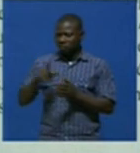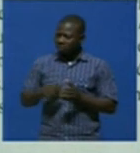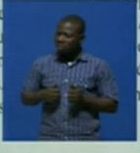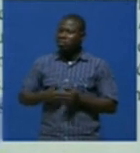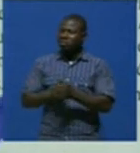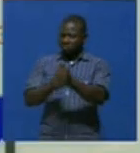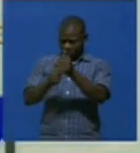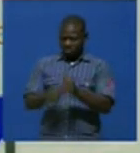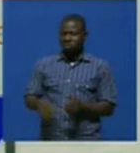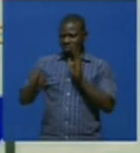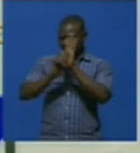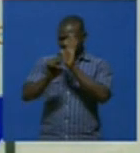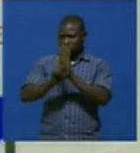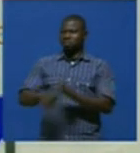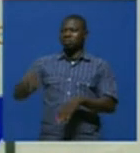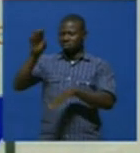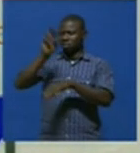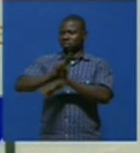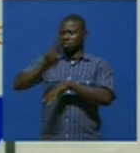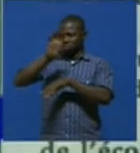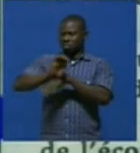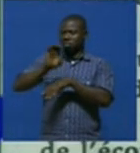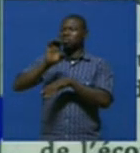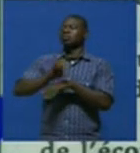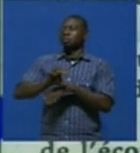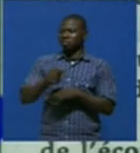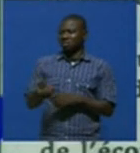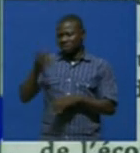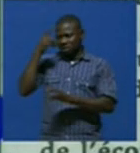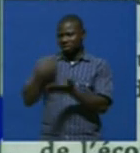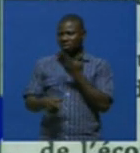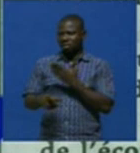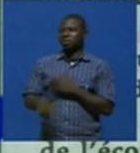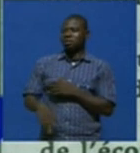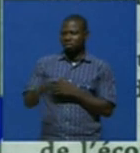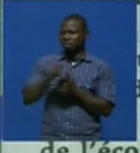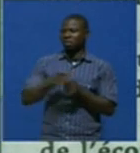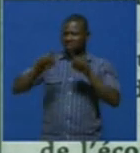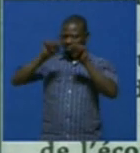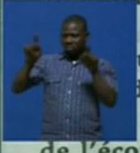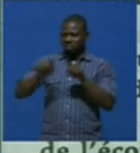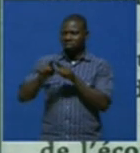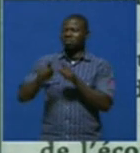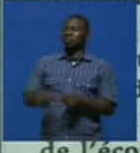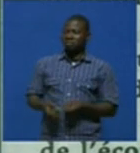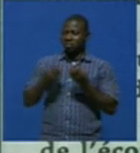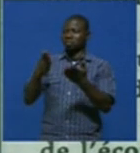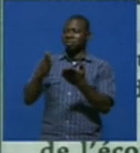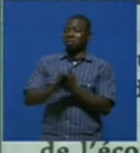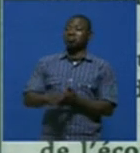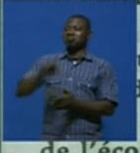l'observateur paalga qui s'interroge quel carton la justice va-t-elle brandir affaire à suivre